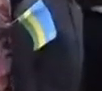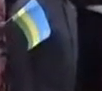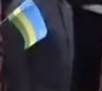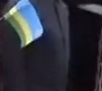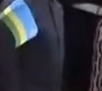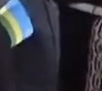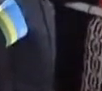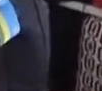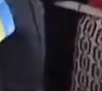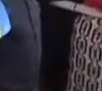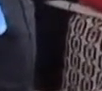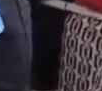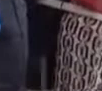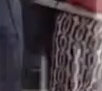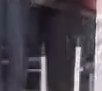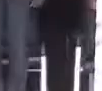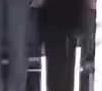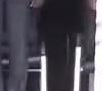duhagurukiye